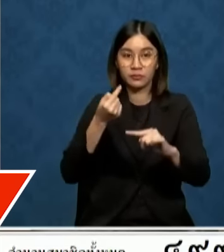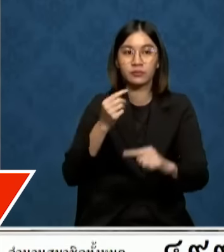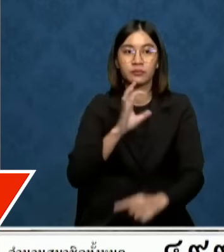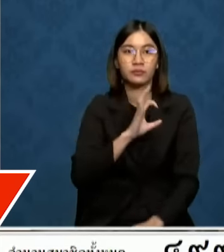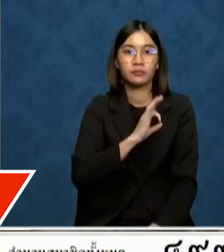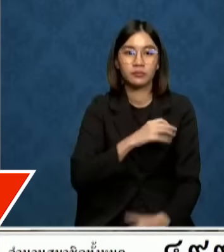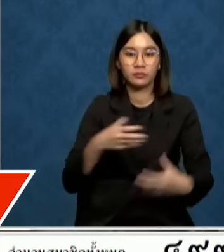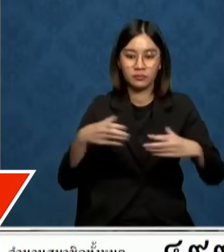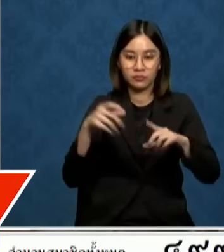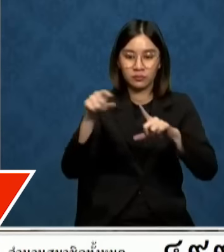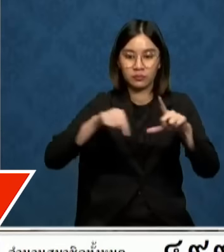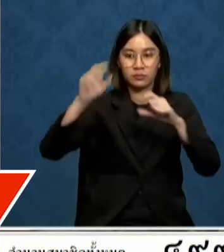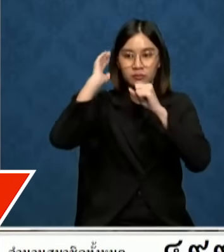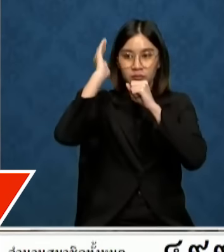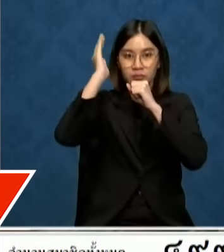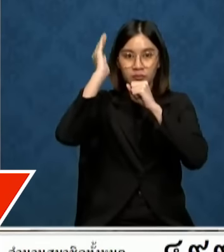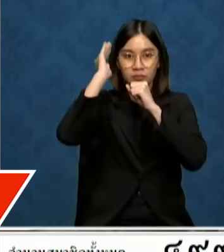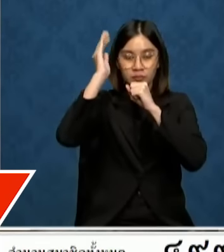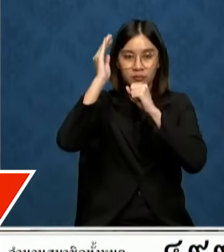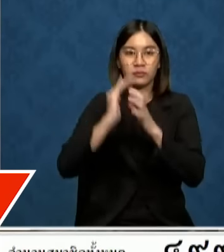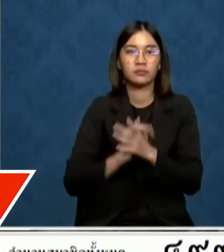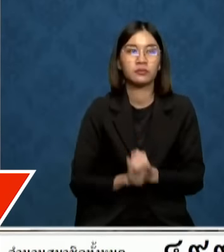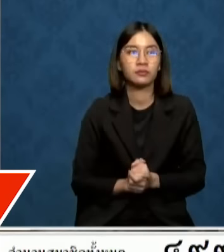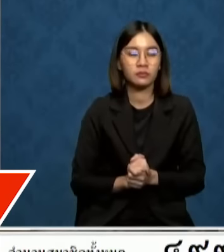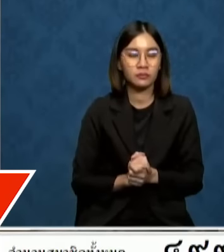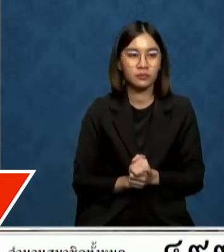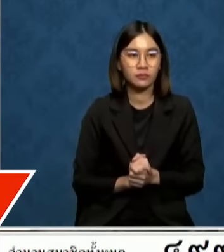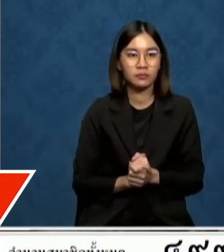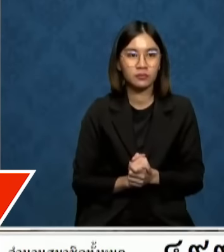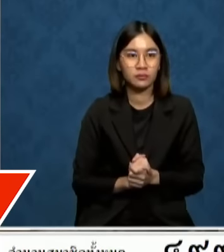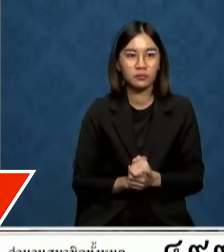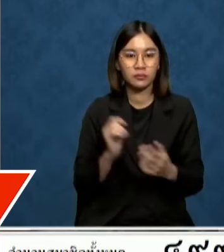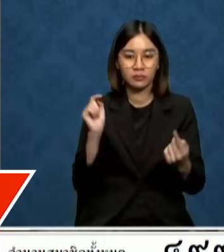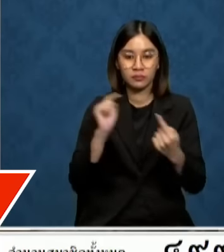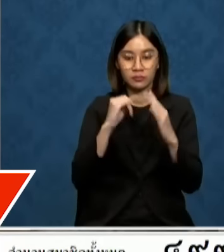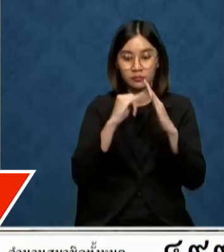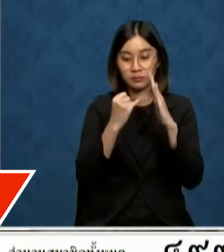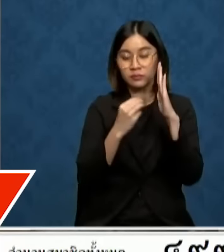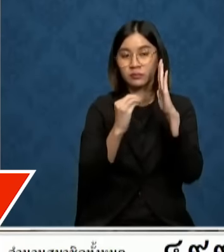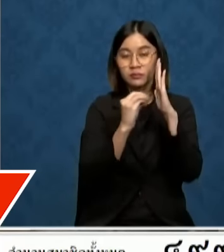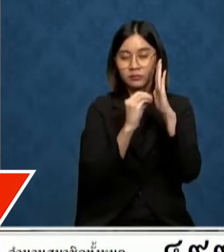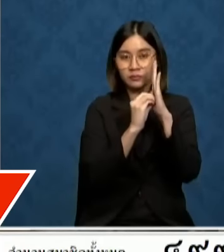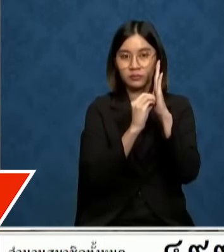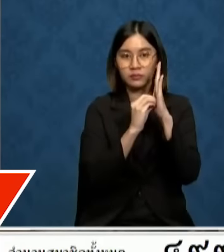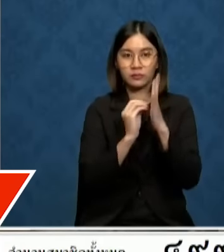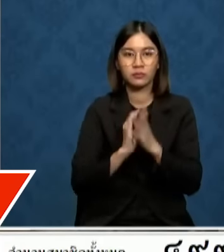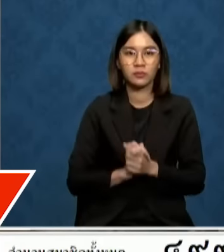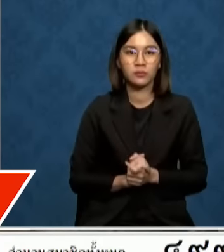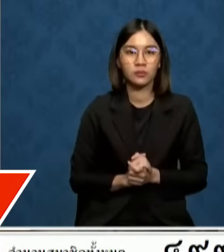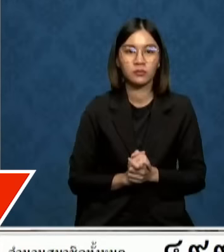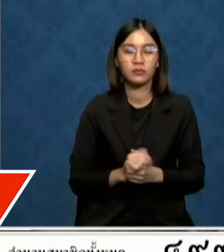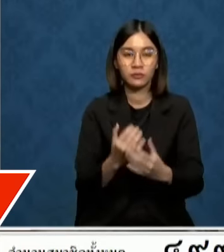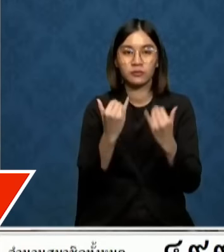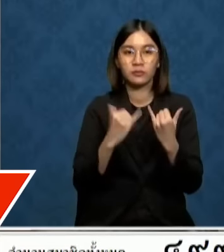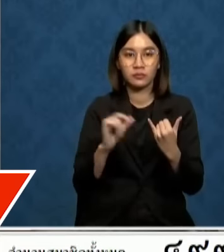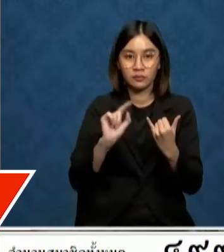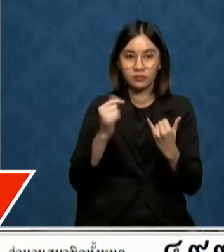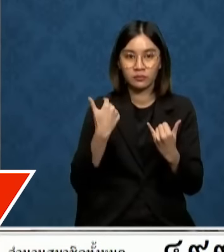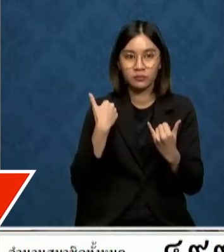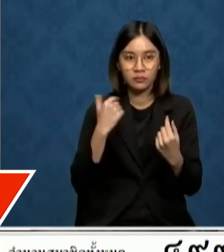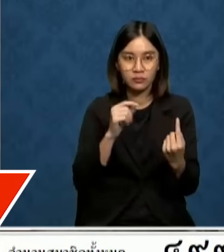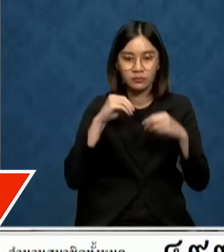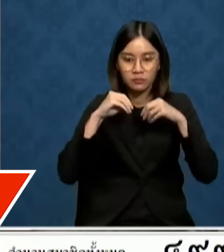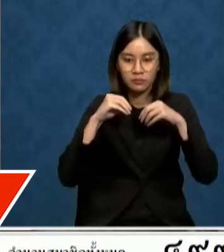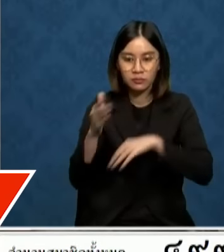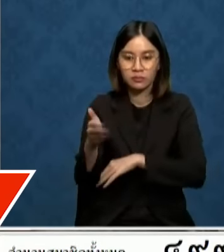ก้าวไกลของเราได้อธิปายไปเมื่อสักครู่และสำหรับในจังหวัดกรุงเทพมหานครนั้นปัจจุบันมีการพบการ